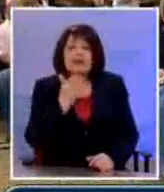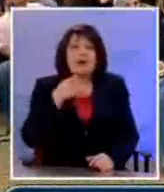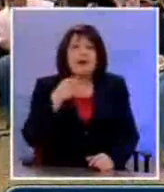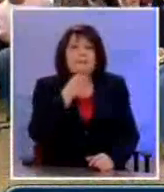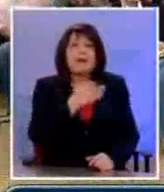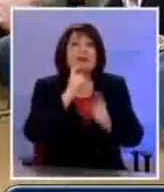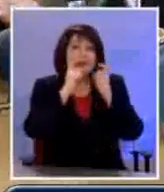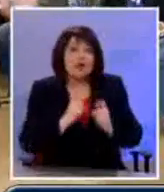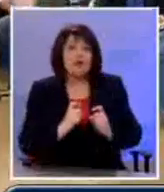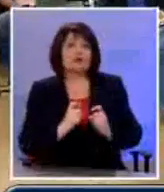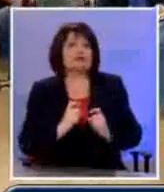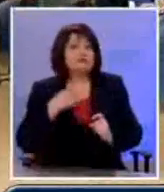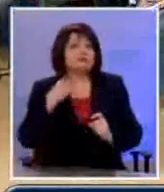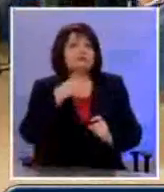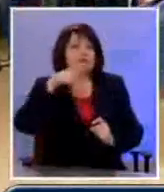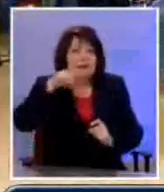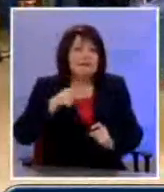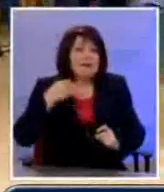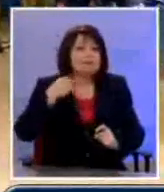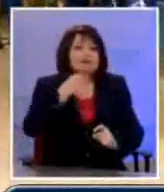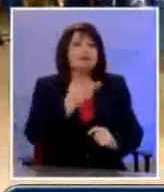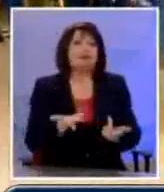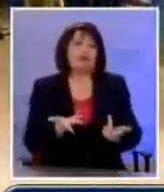πολλές υποχρεώσεις μέσα σε μια μέρα.